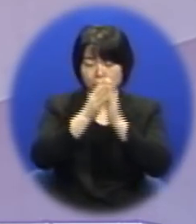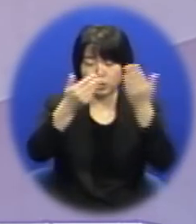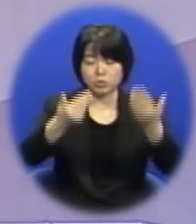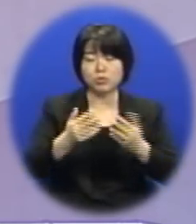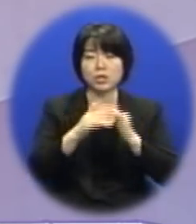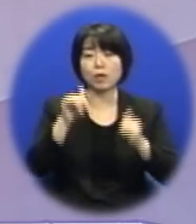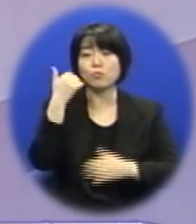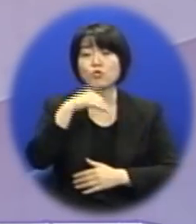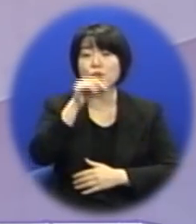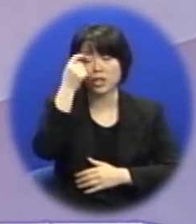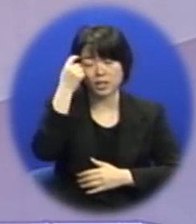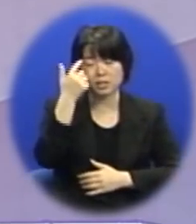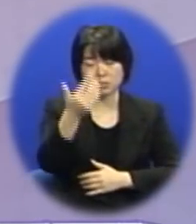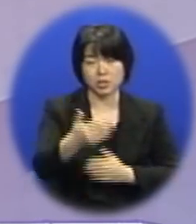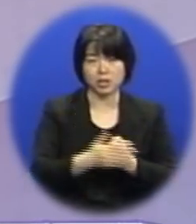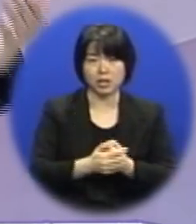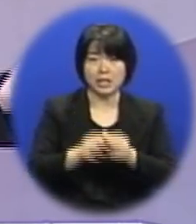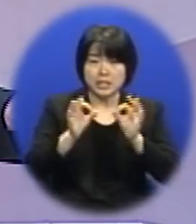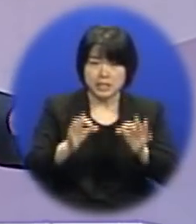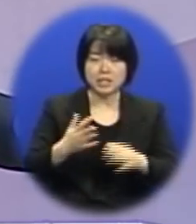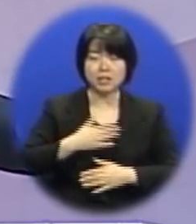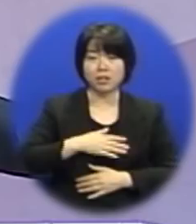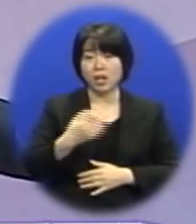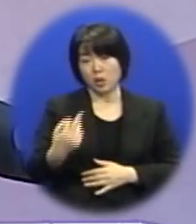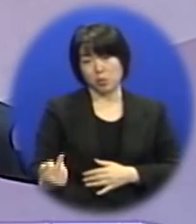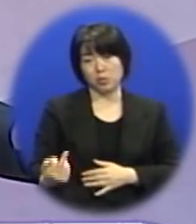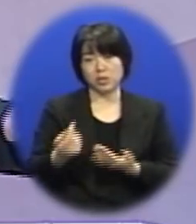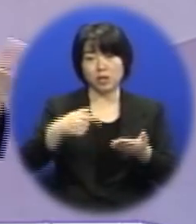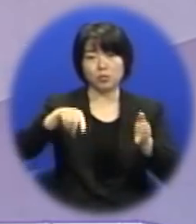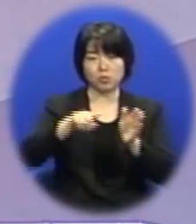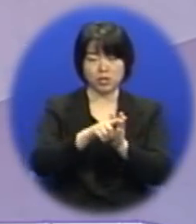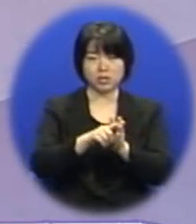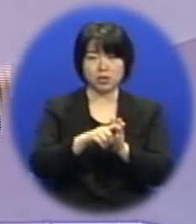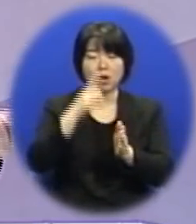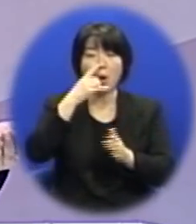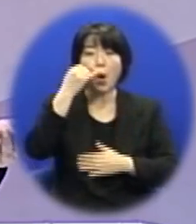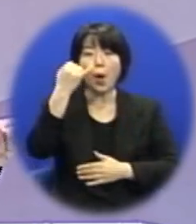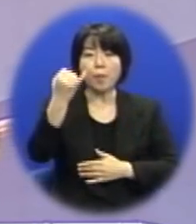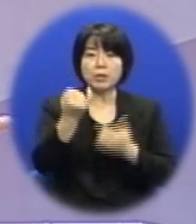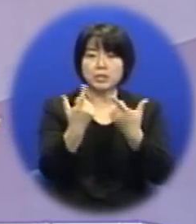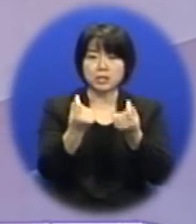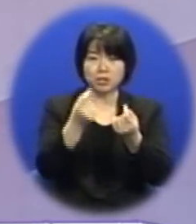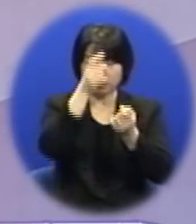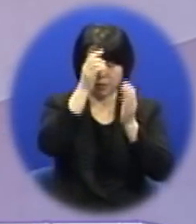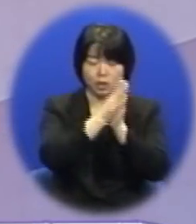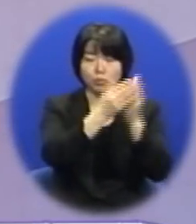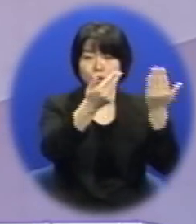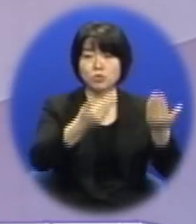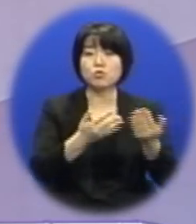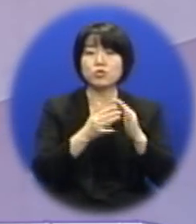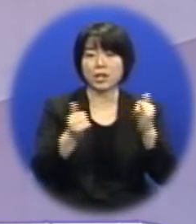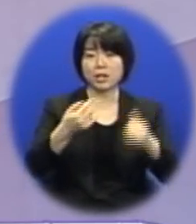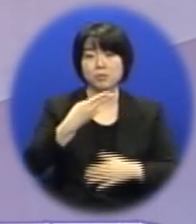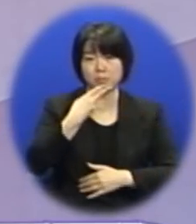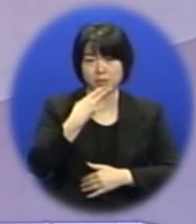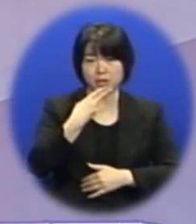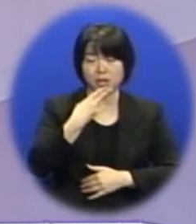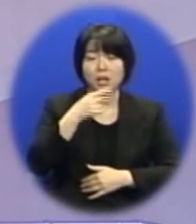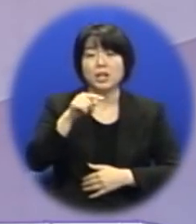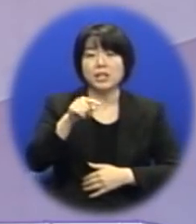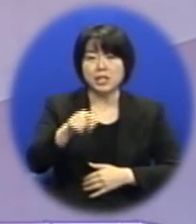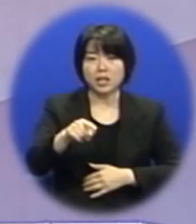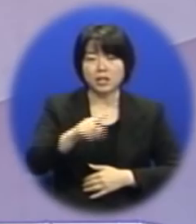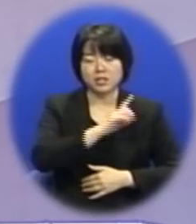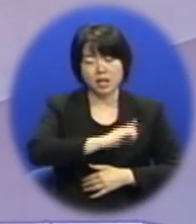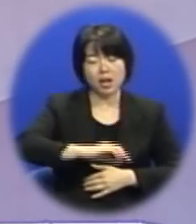있겠어요? 이제는 내 동생들을 위해서 어머니처럼 기도해 줄 사람이 없구나. 그것이 그렇게